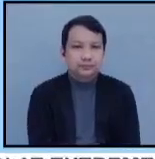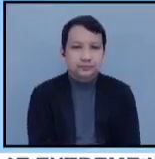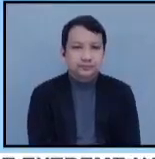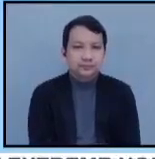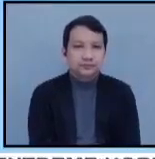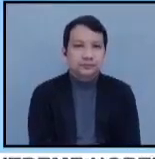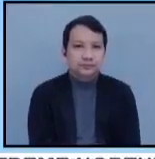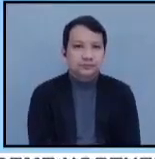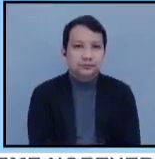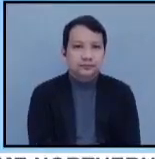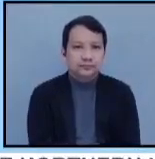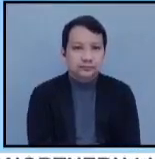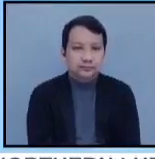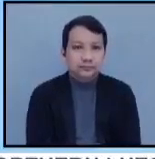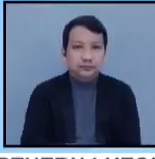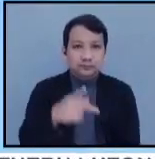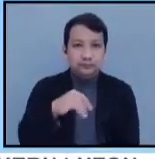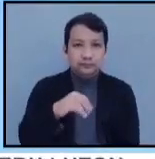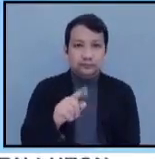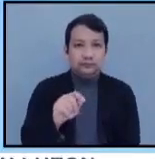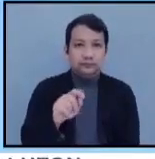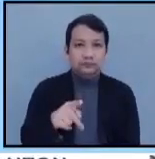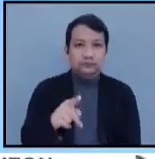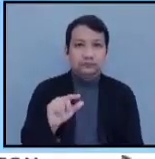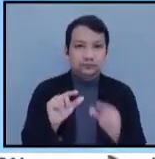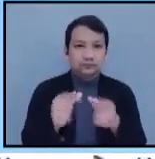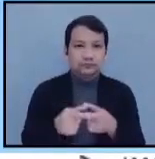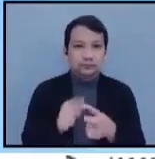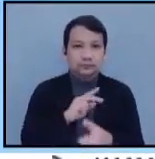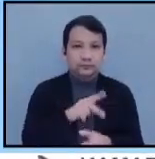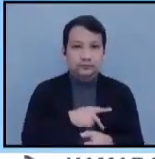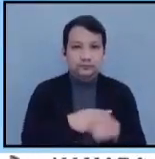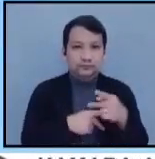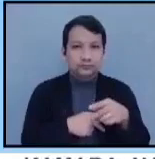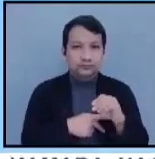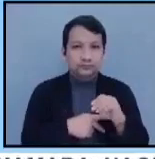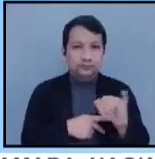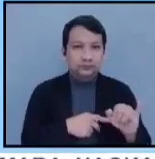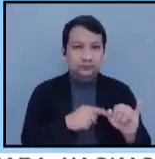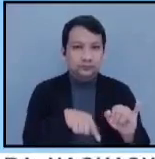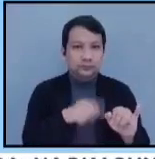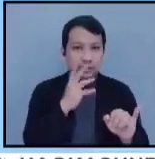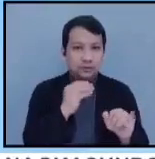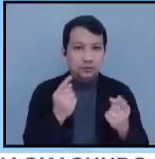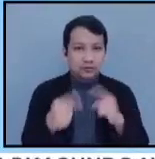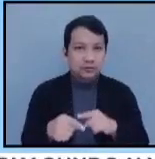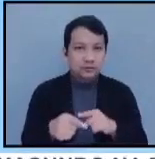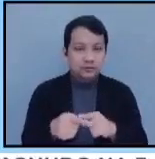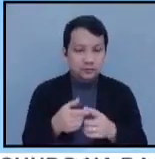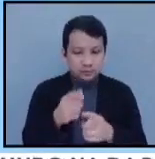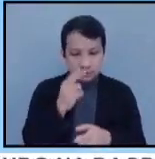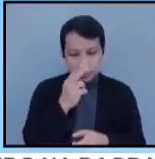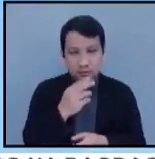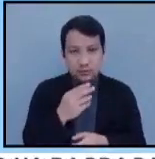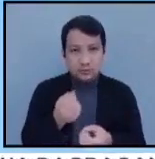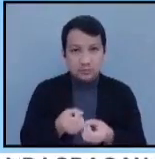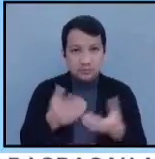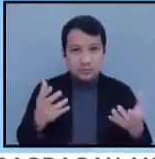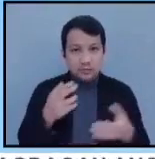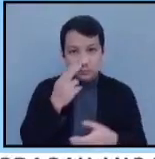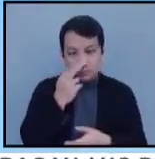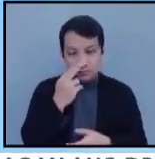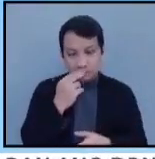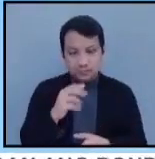PNP Aviation Security Group, may person of interest na sa insidente ng bomb joke na nakapag-antala ng 10